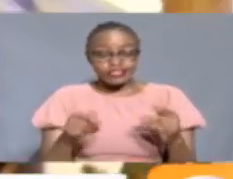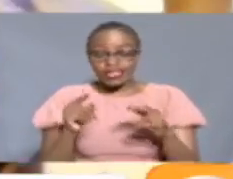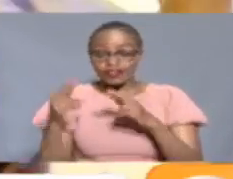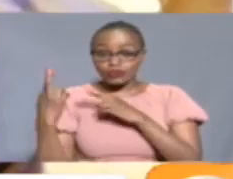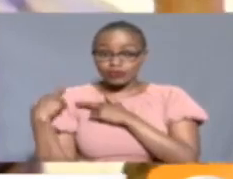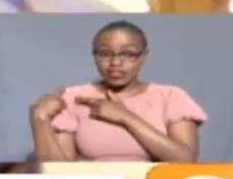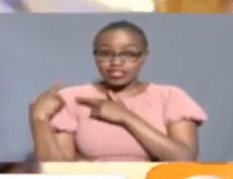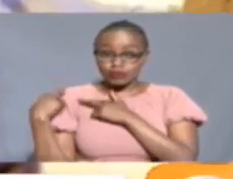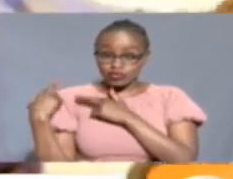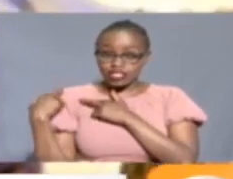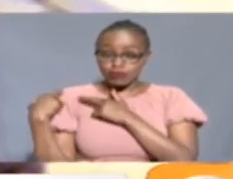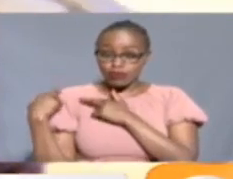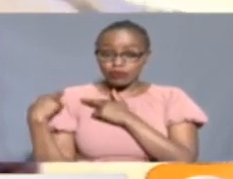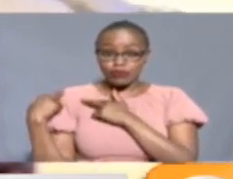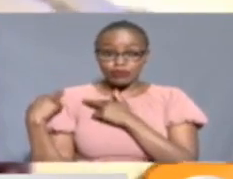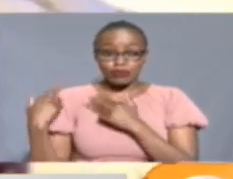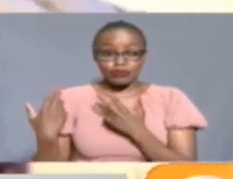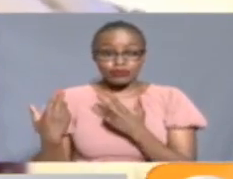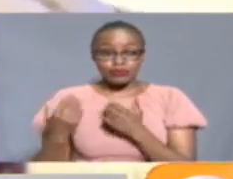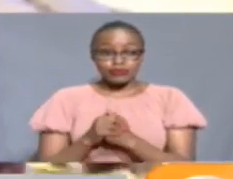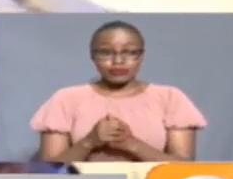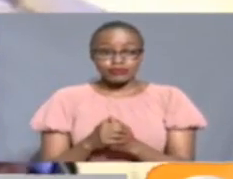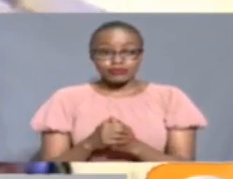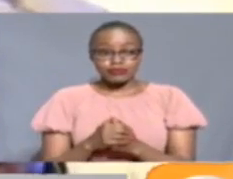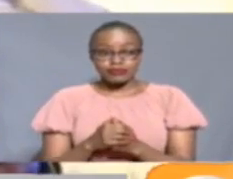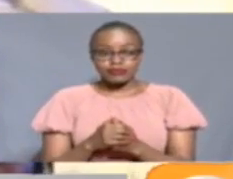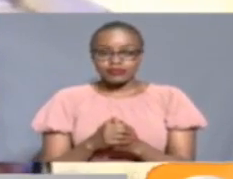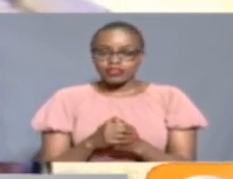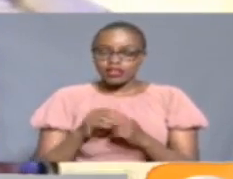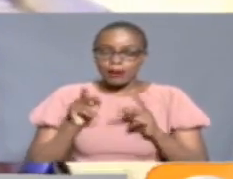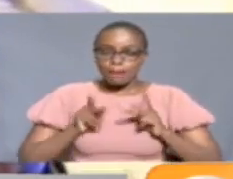reliable and responsible citizens of our country.